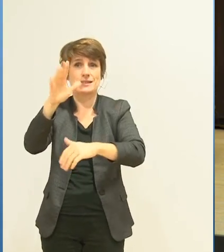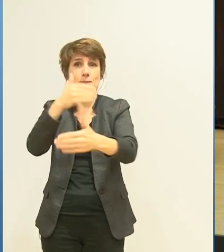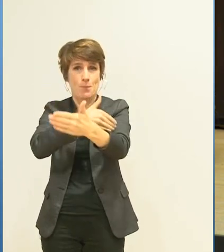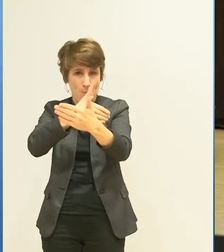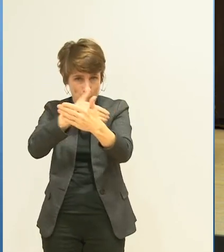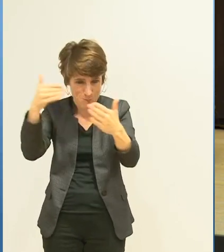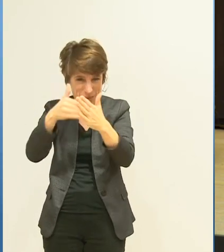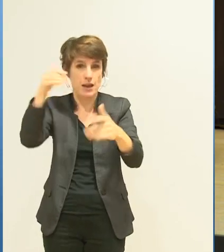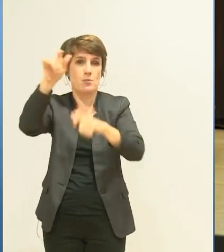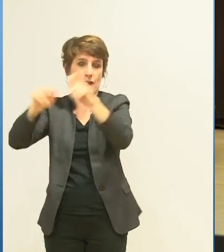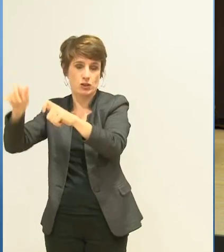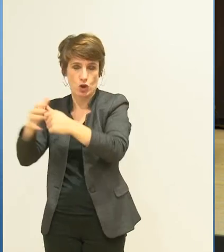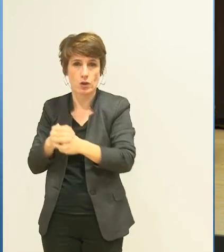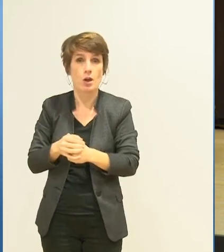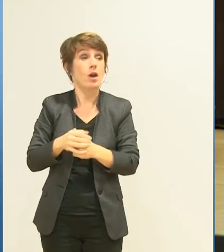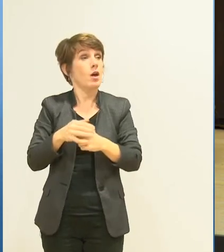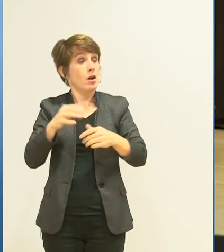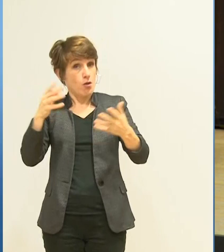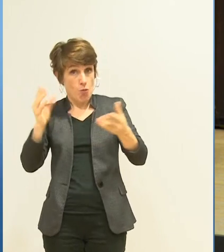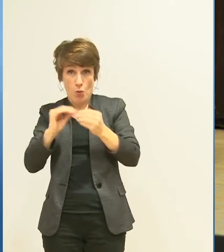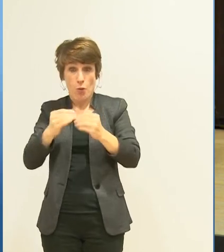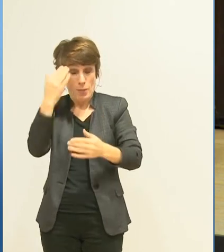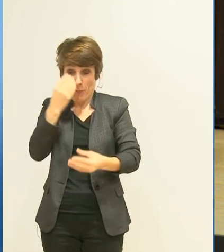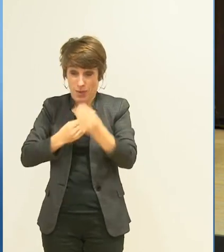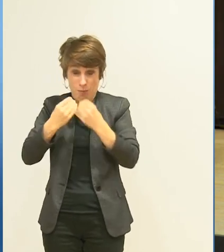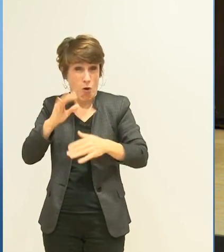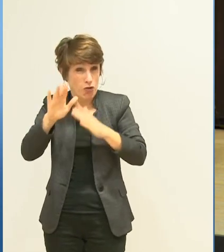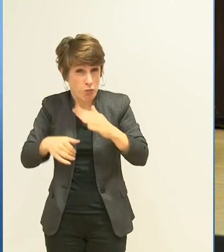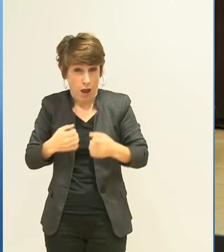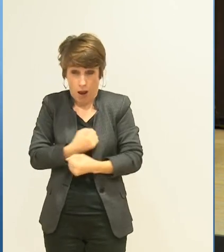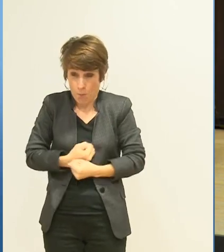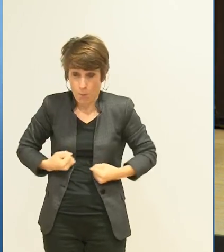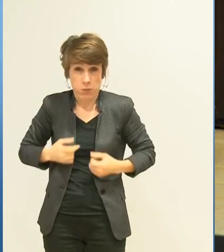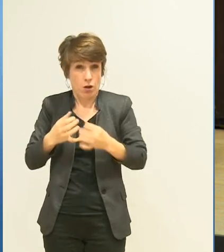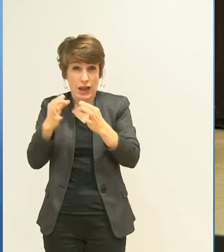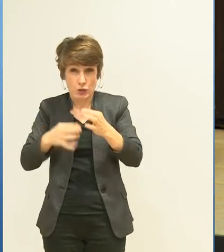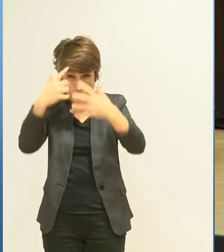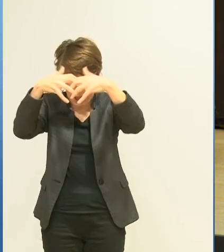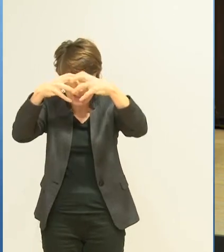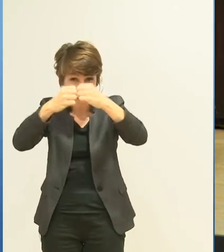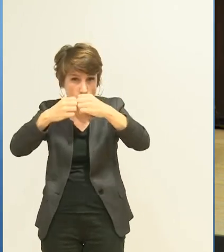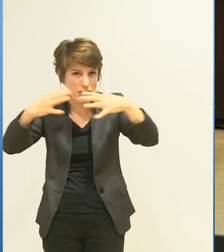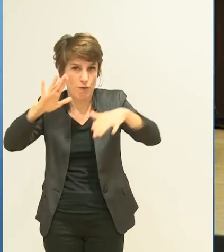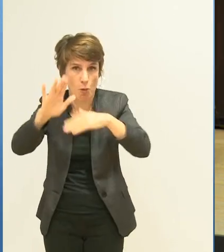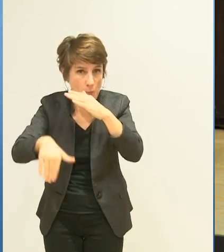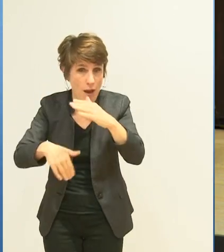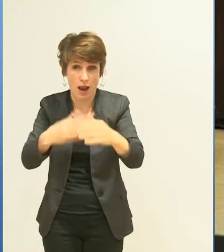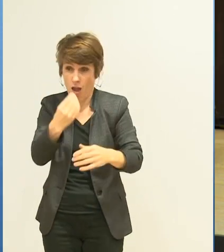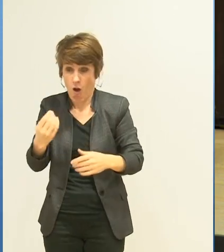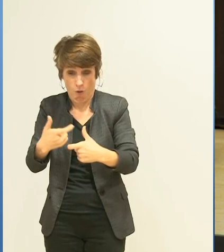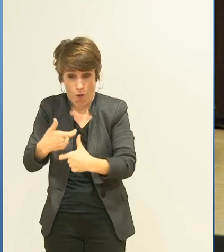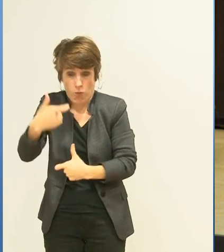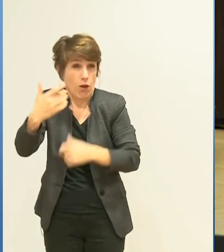qui a fait le développement du cerveau privé des éléments nutritionnels nécessaires pour leur croissance ces enfants n'atteint pas leur plein